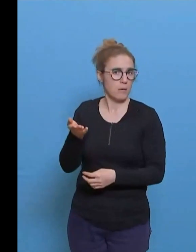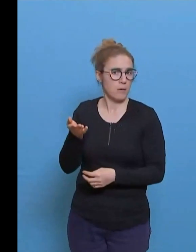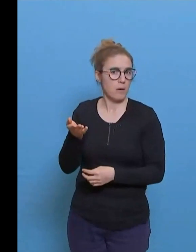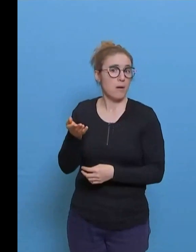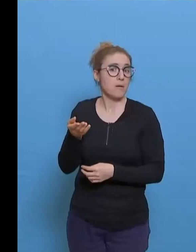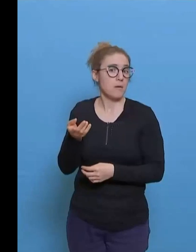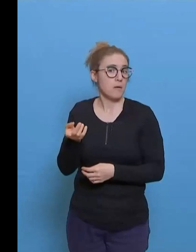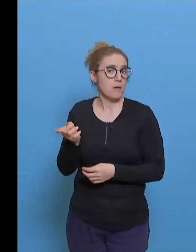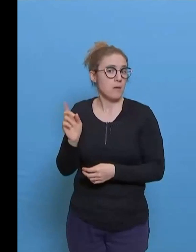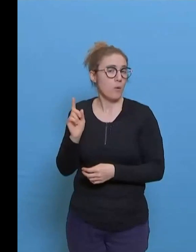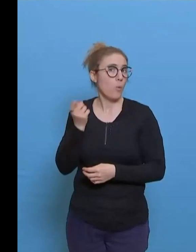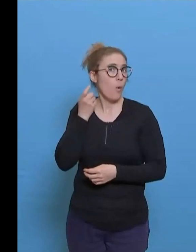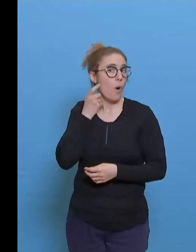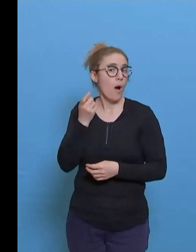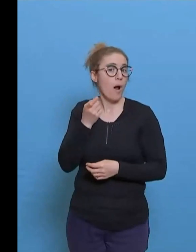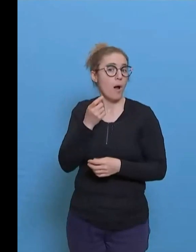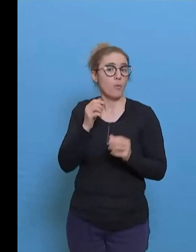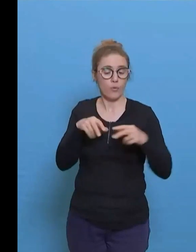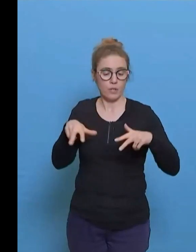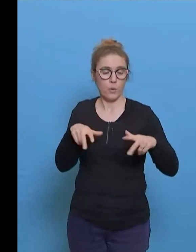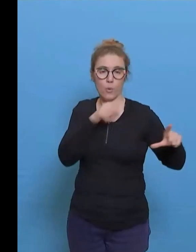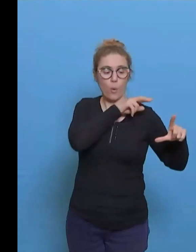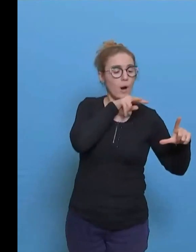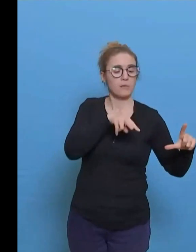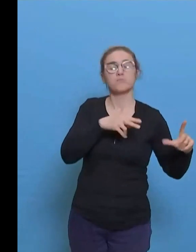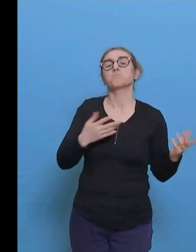et peut-être lui-même visionnera-t-il cette vidéo,